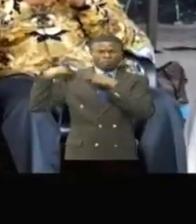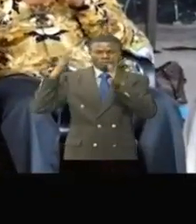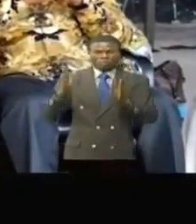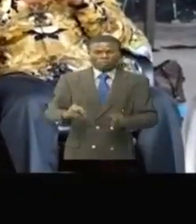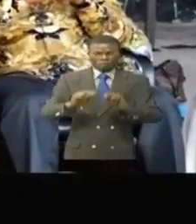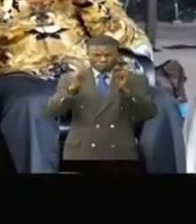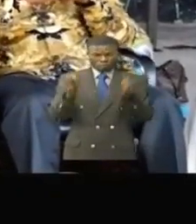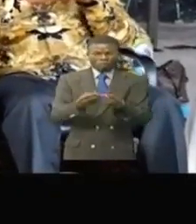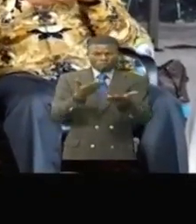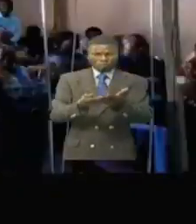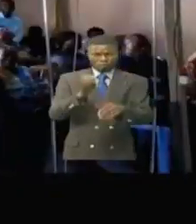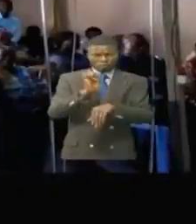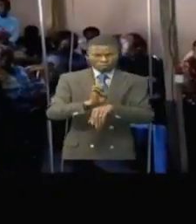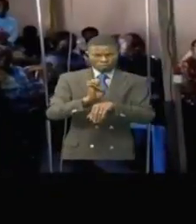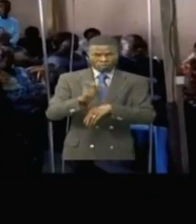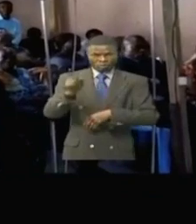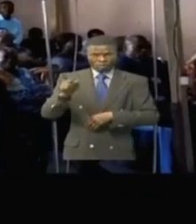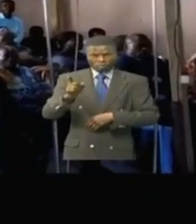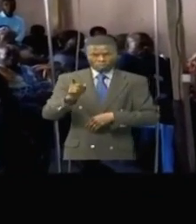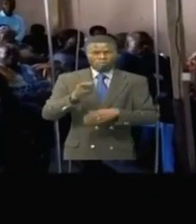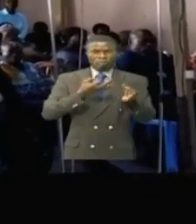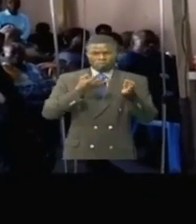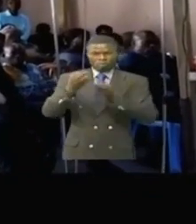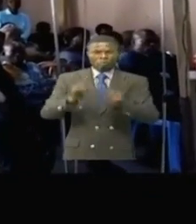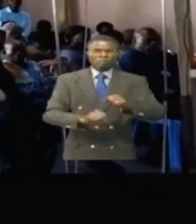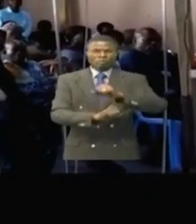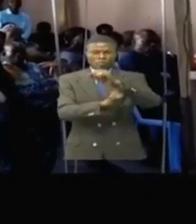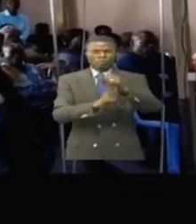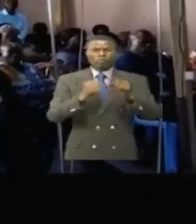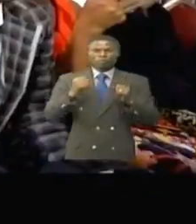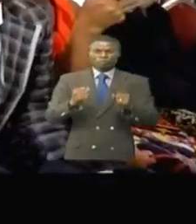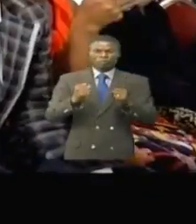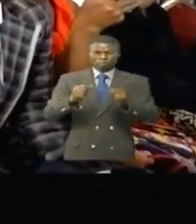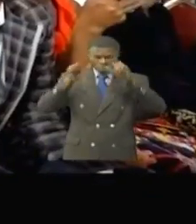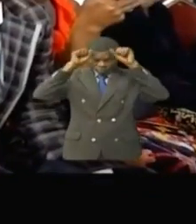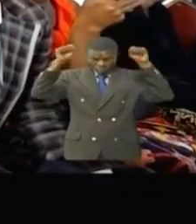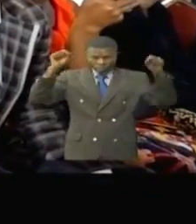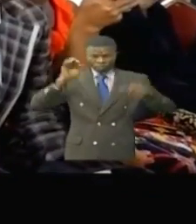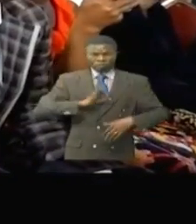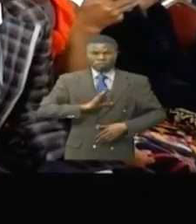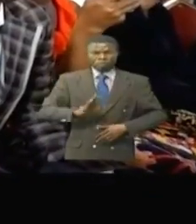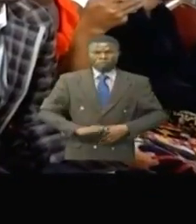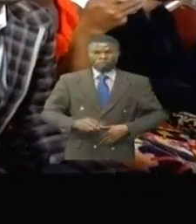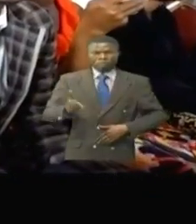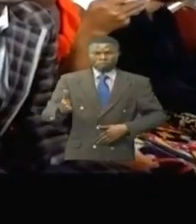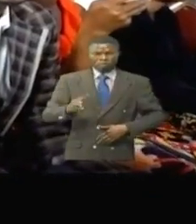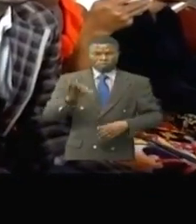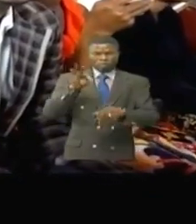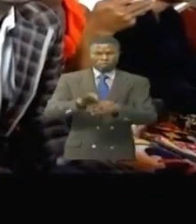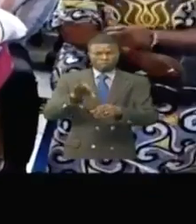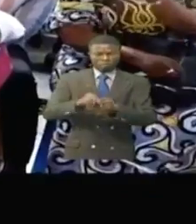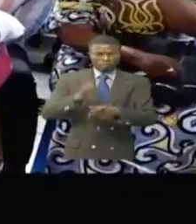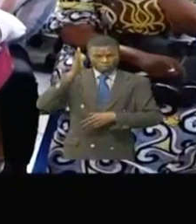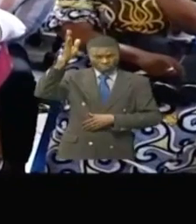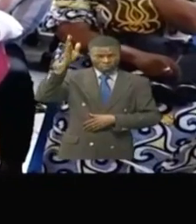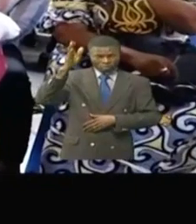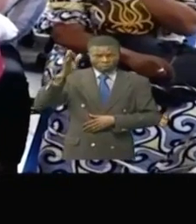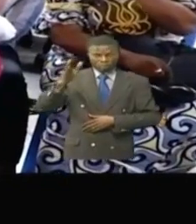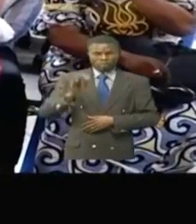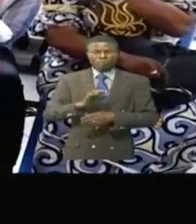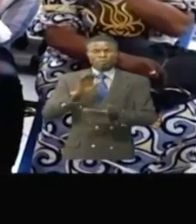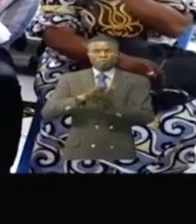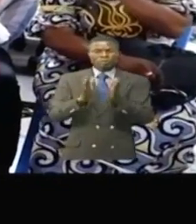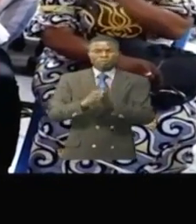cette organisation religieuse ont exprimé leur soutien indéfectible au président de la République, Félix-Antoine Tshisekedi, qui est l'accomplissement